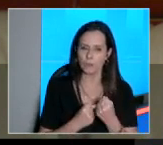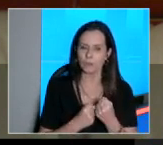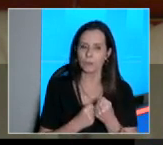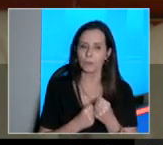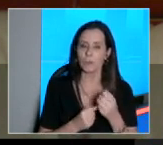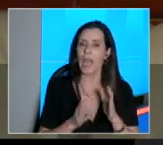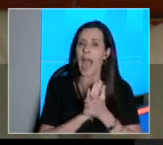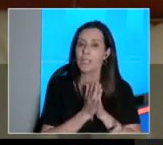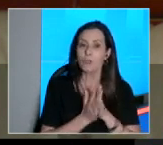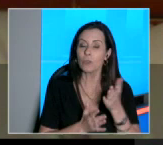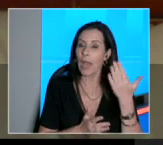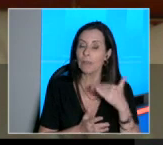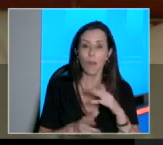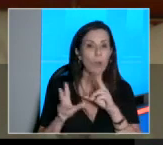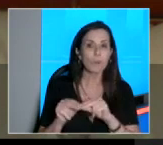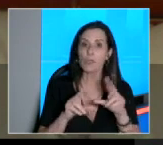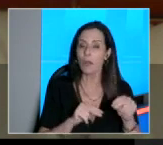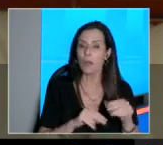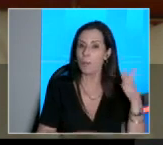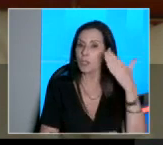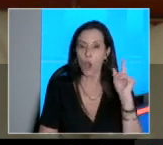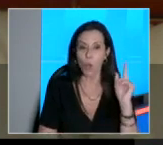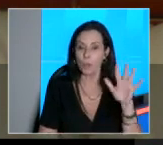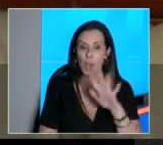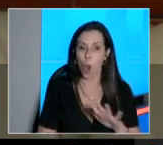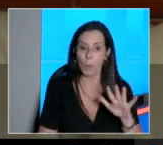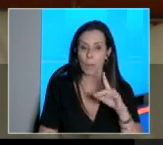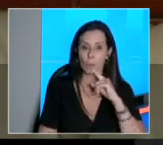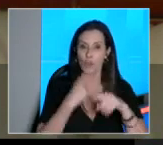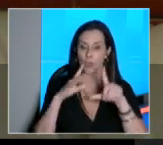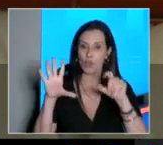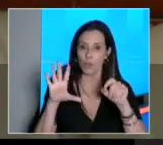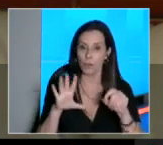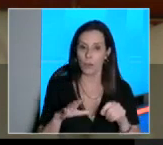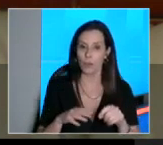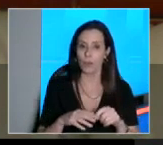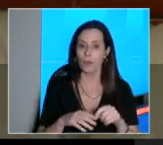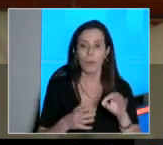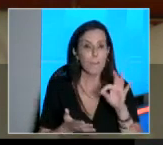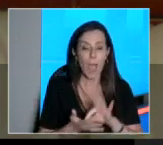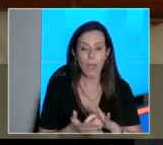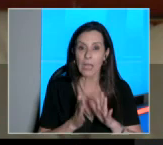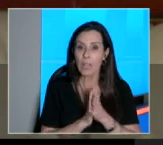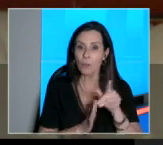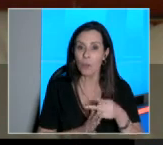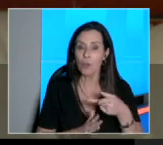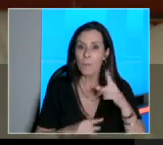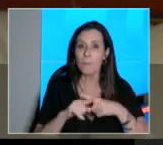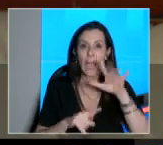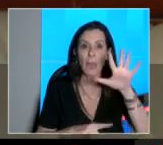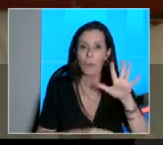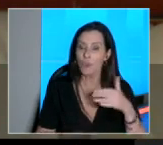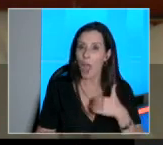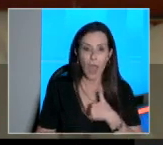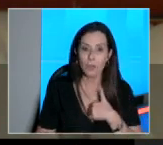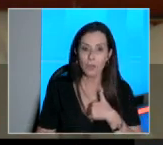כביש, הצפיפות פה הייתה זהה למדינות הקטנות באירופה ב-1970, מאז הצפיפות כאן גדלה פי 5,